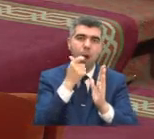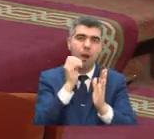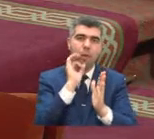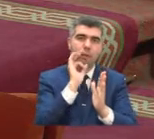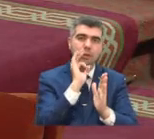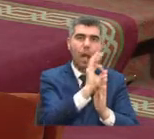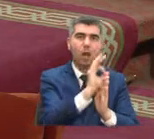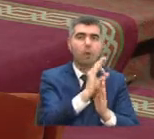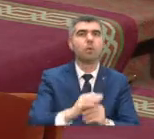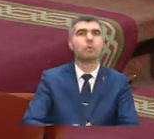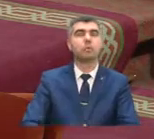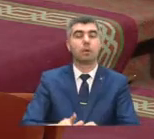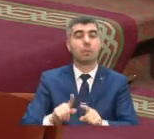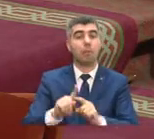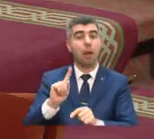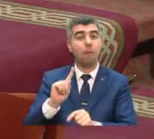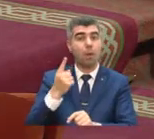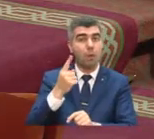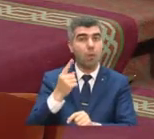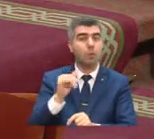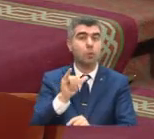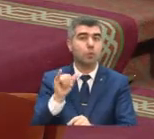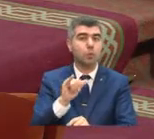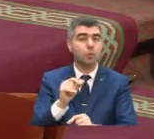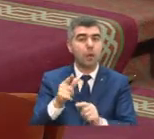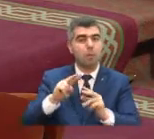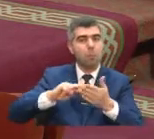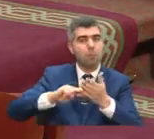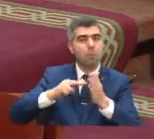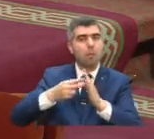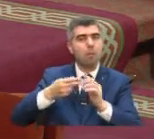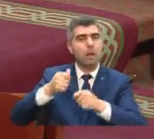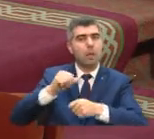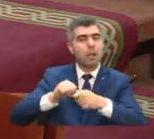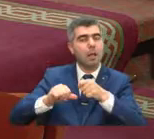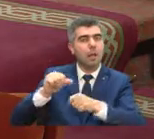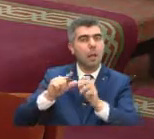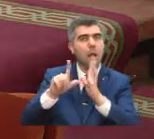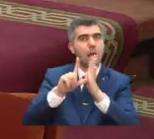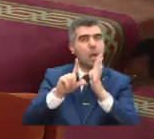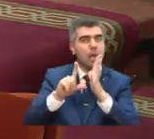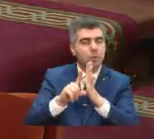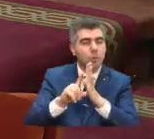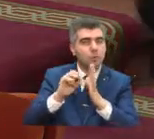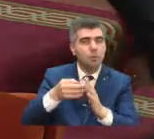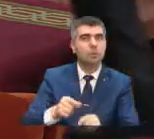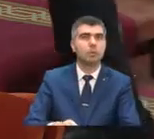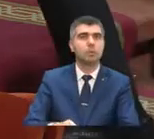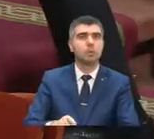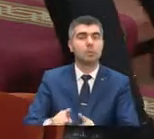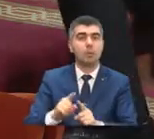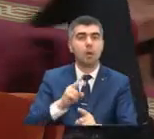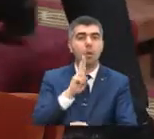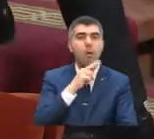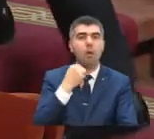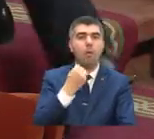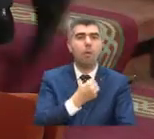ينجح، أول حاجة هو تعديل القانون. القانون الجديد راه موضوع الآن عند الأمانة العامة